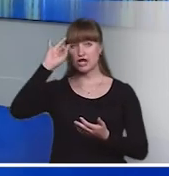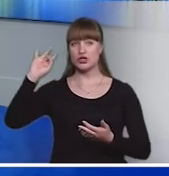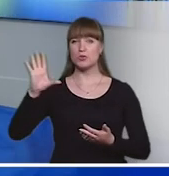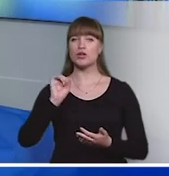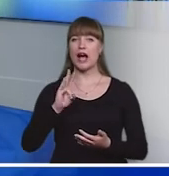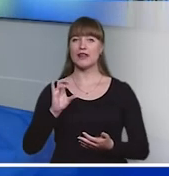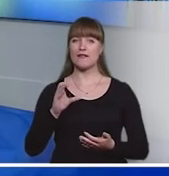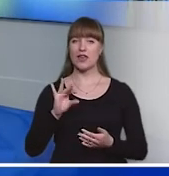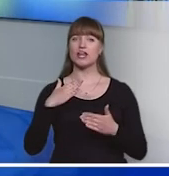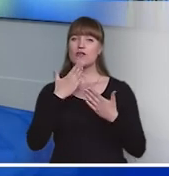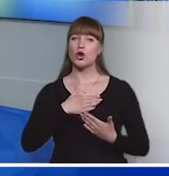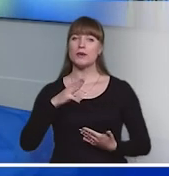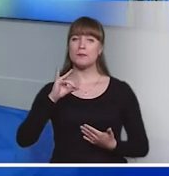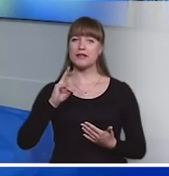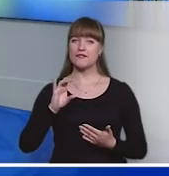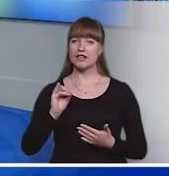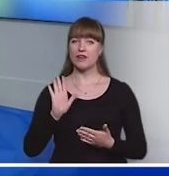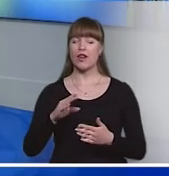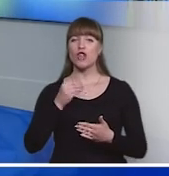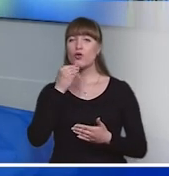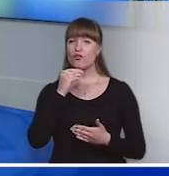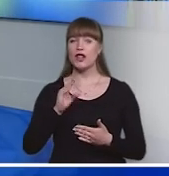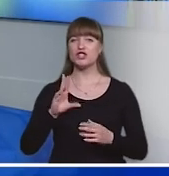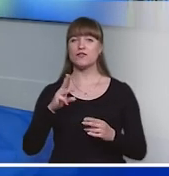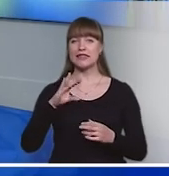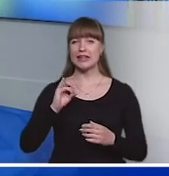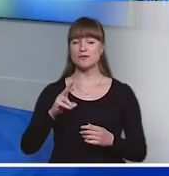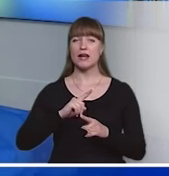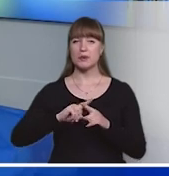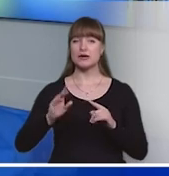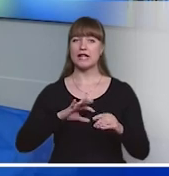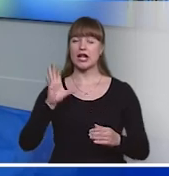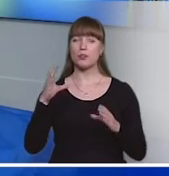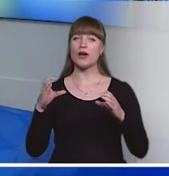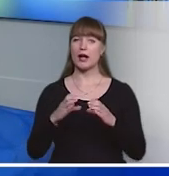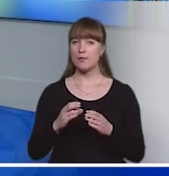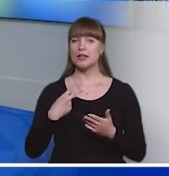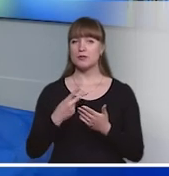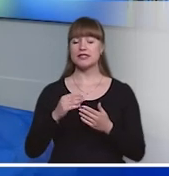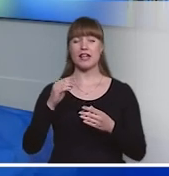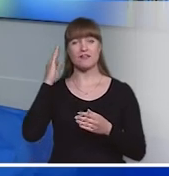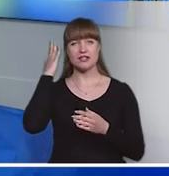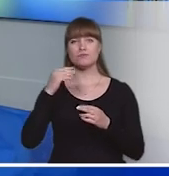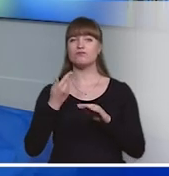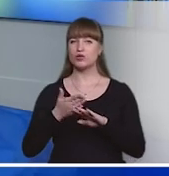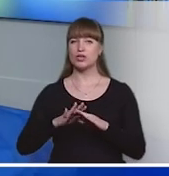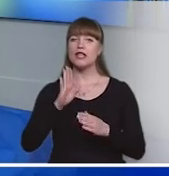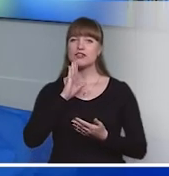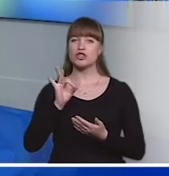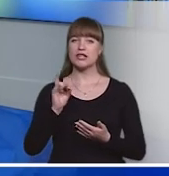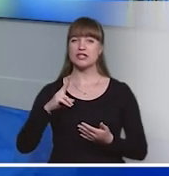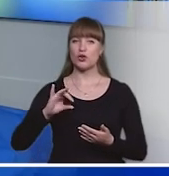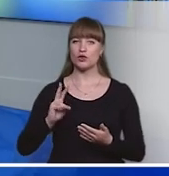Олимпийская чемпионка Анна Вяхерева любит пингвинов, но в качестве талисмана быстрой гандбольной команды их представить трудно. Так что девушки